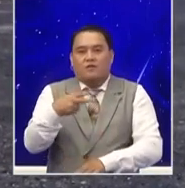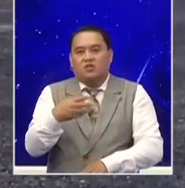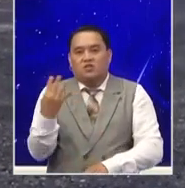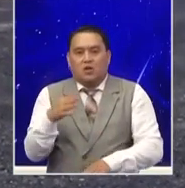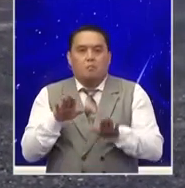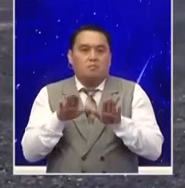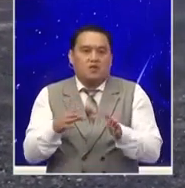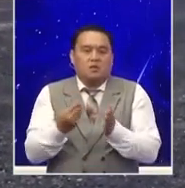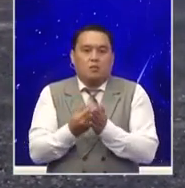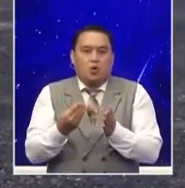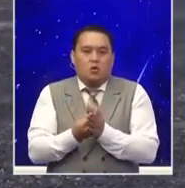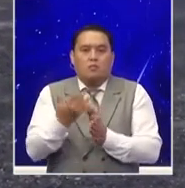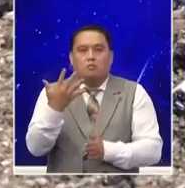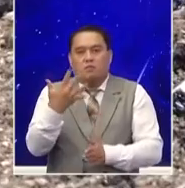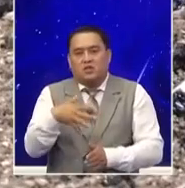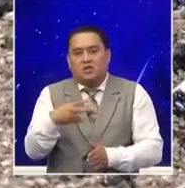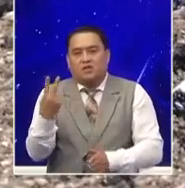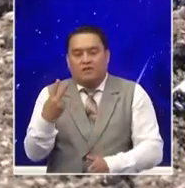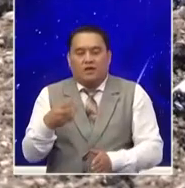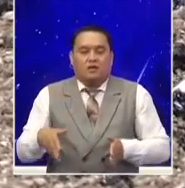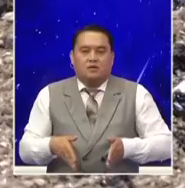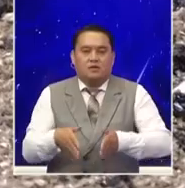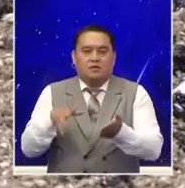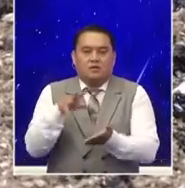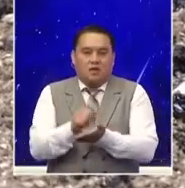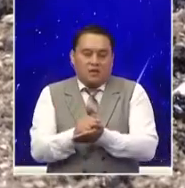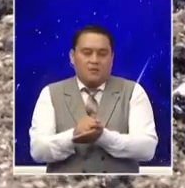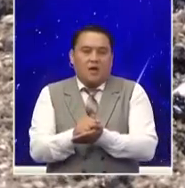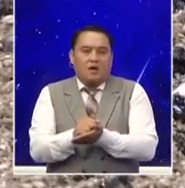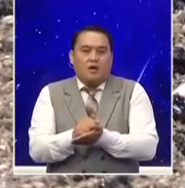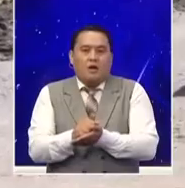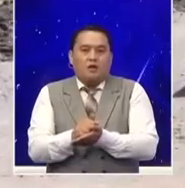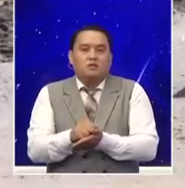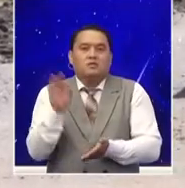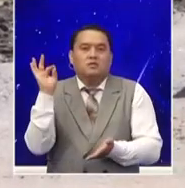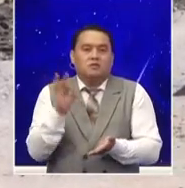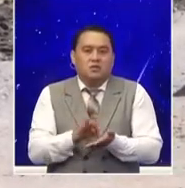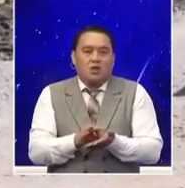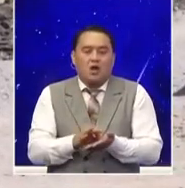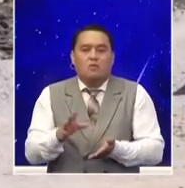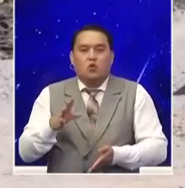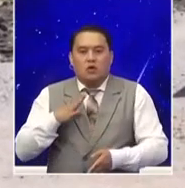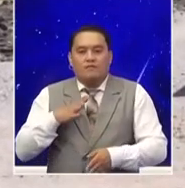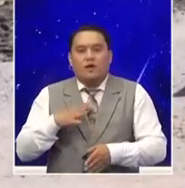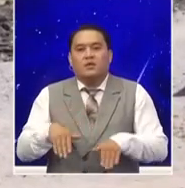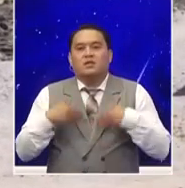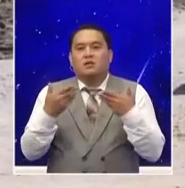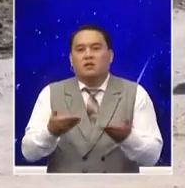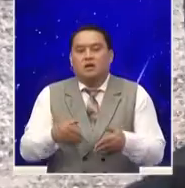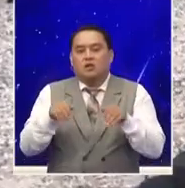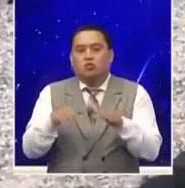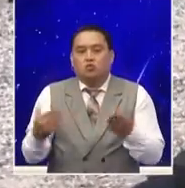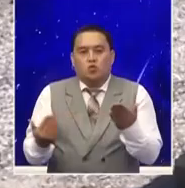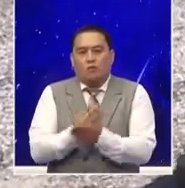счет местного бюджета, 52 в рамках дорожной карты занятости. Однако есть еще ряд задач, которые в ближайшее время предстоит решить уже